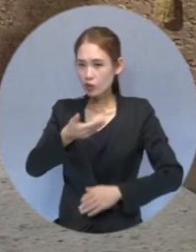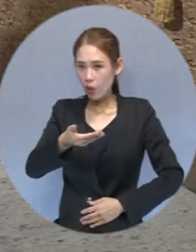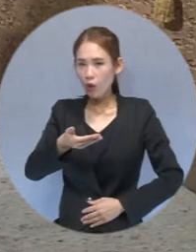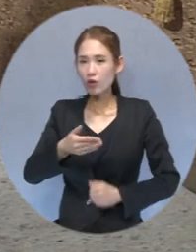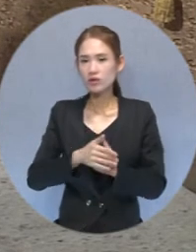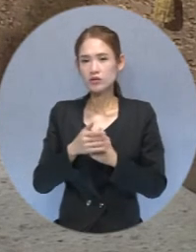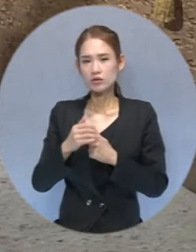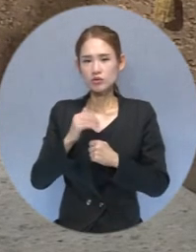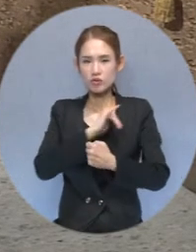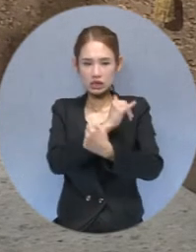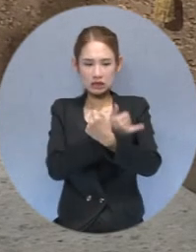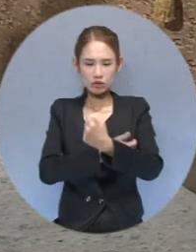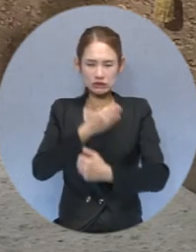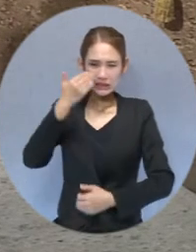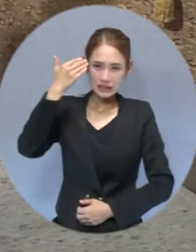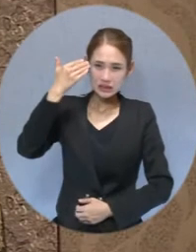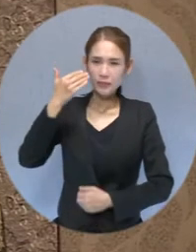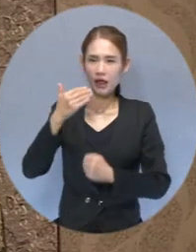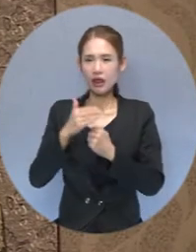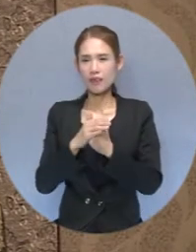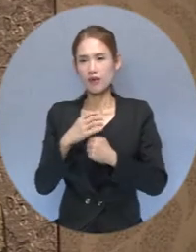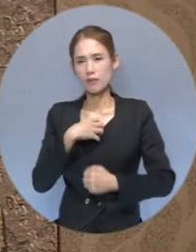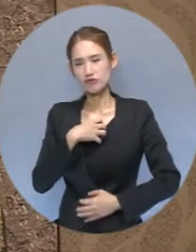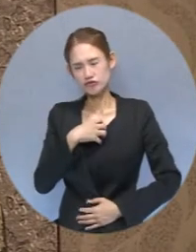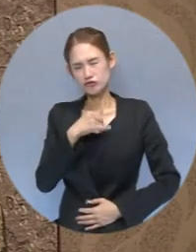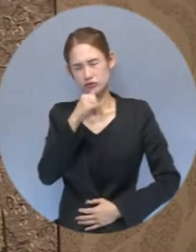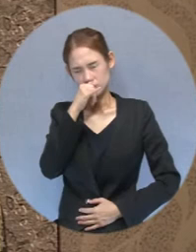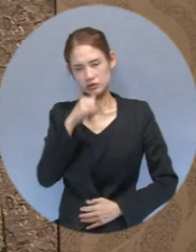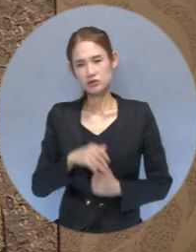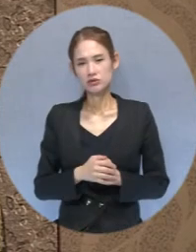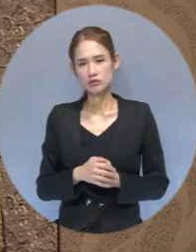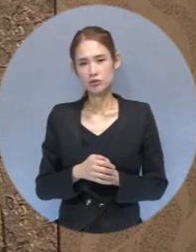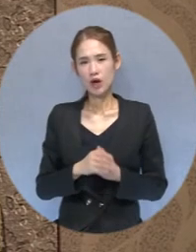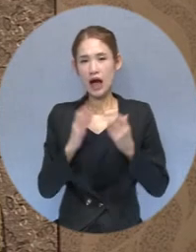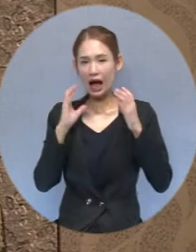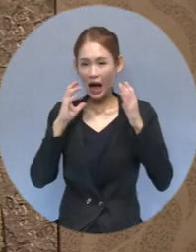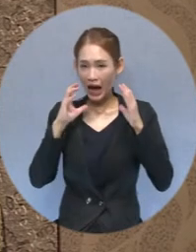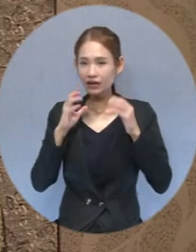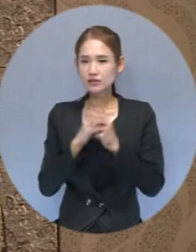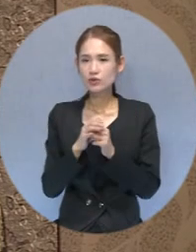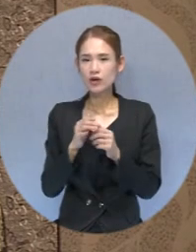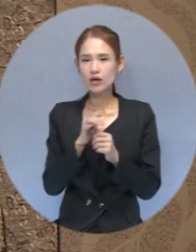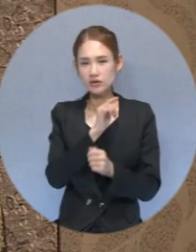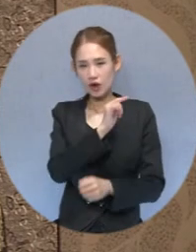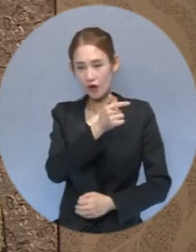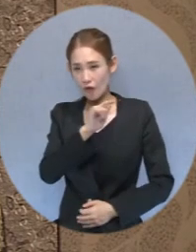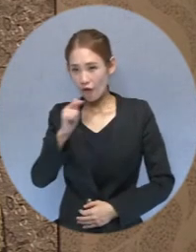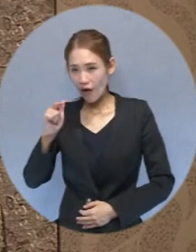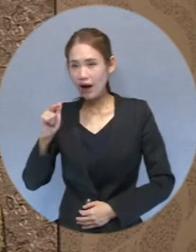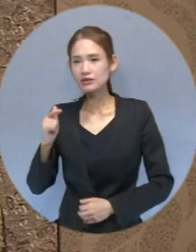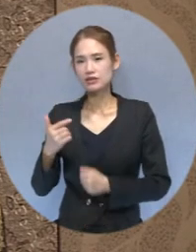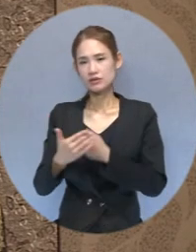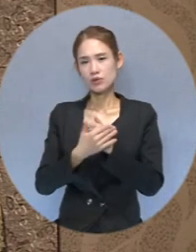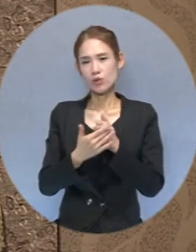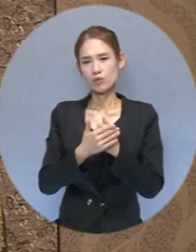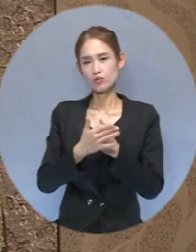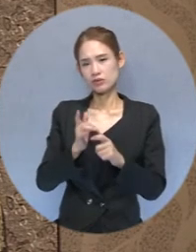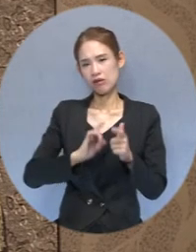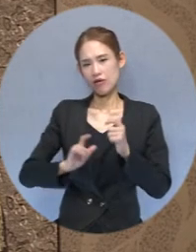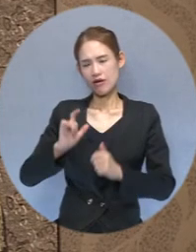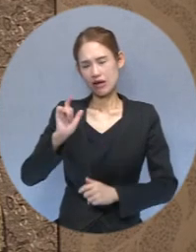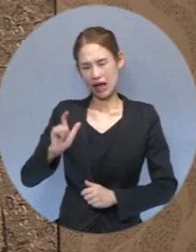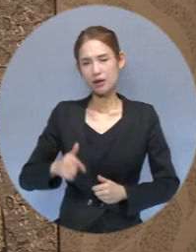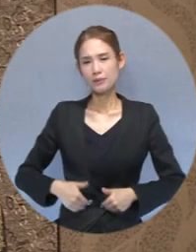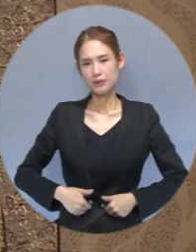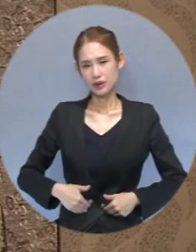인권을 침해할 수 있다는 부분 때문에 우려는 하지만은 아이들과 또 우리 여러 가지 부분들을 위해서 좀 더 강하게